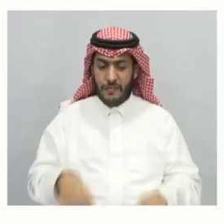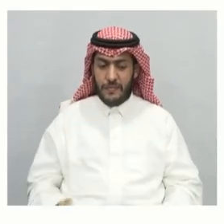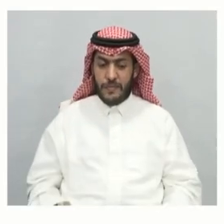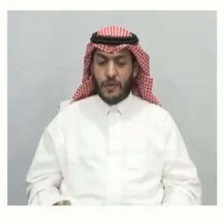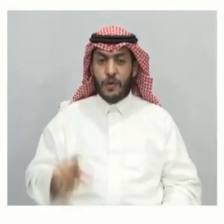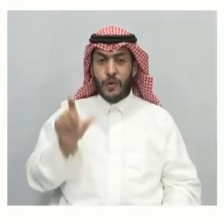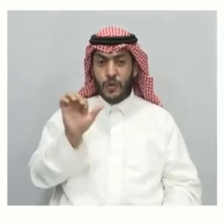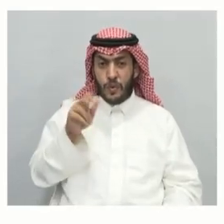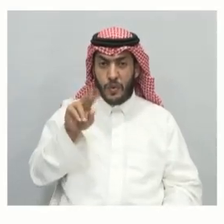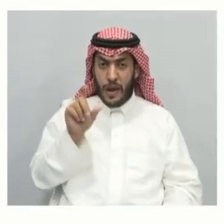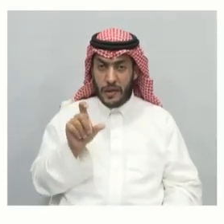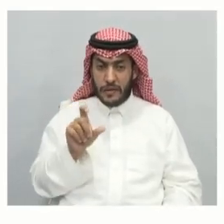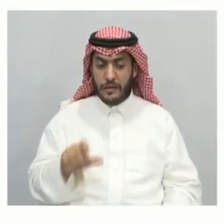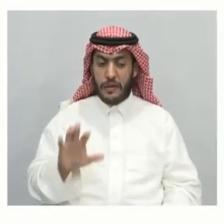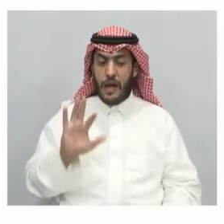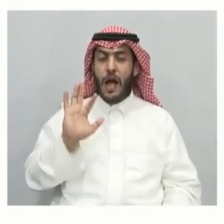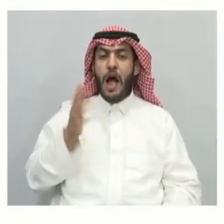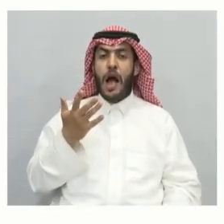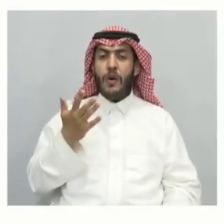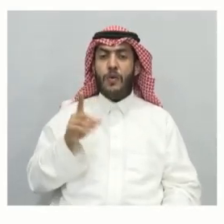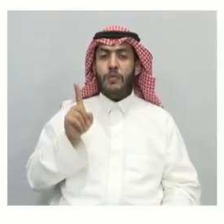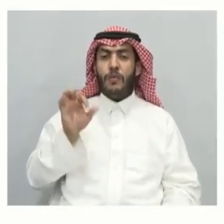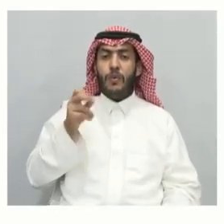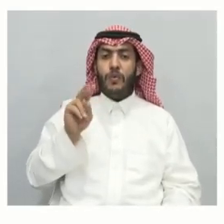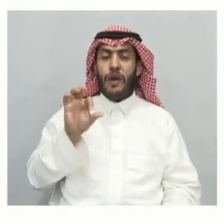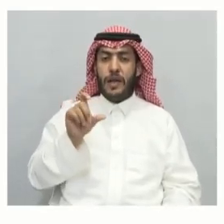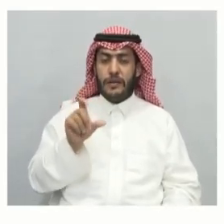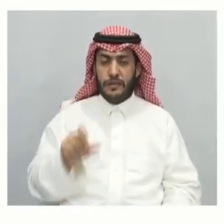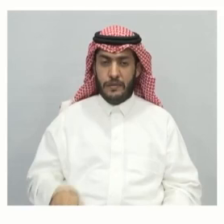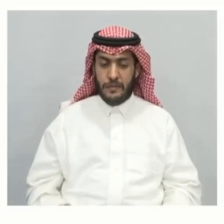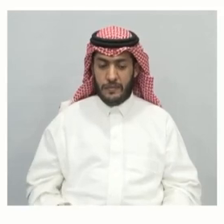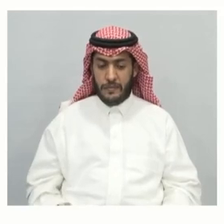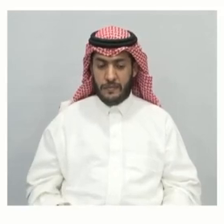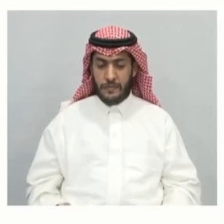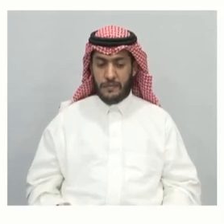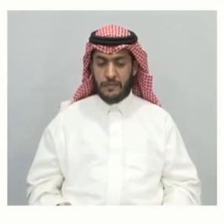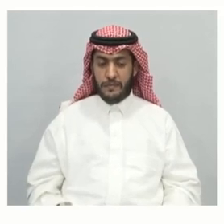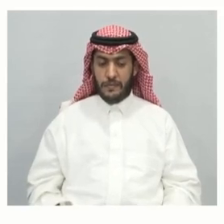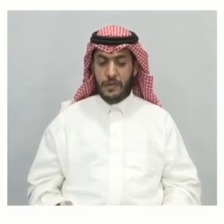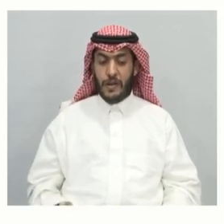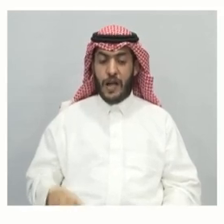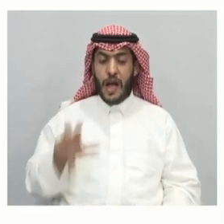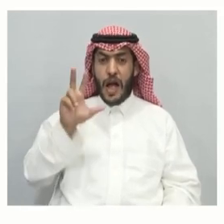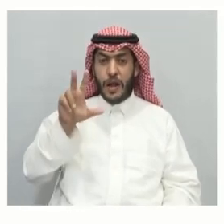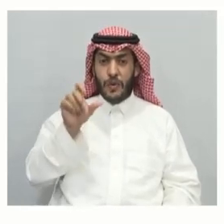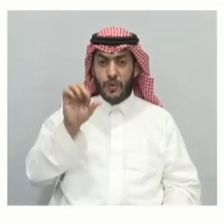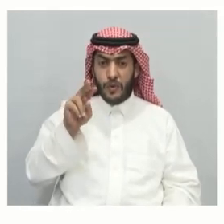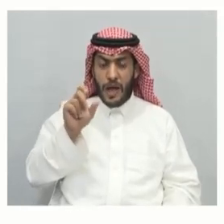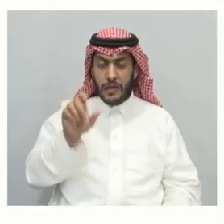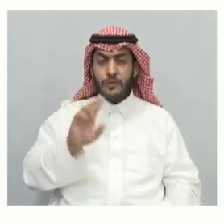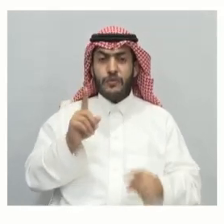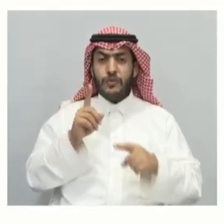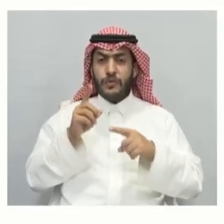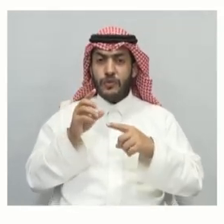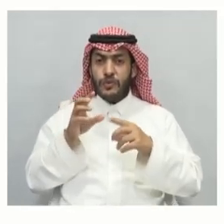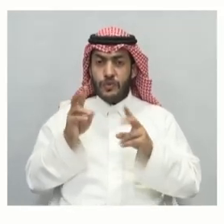تكون نيوترونات او تكون بروتونات او تكون بروتونات النيوترونات يا شباب شحنتها